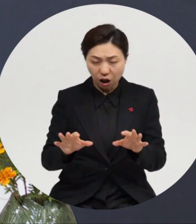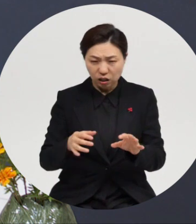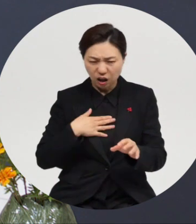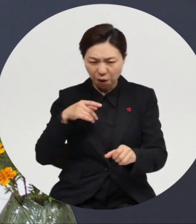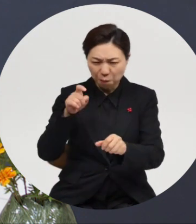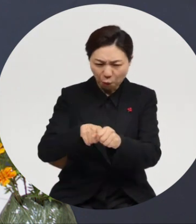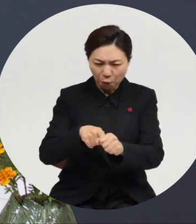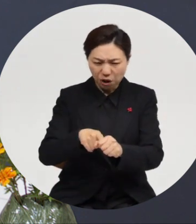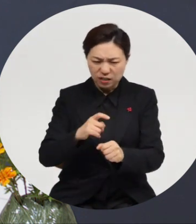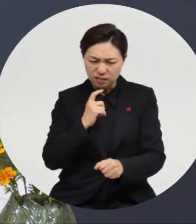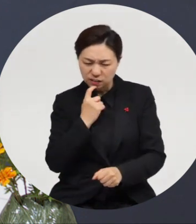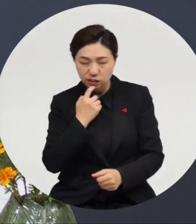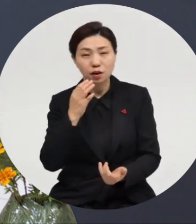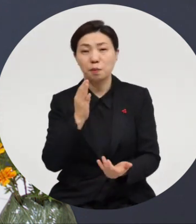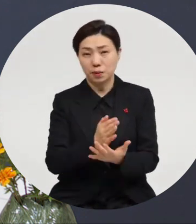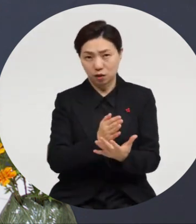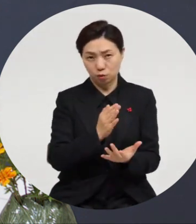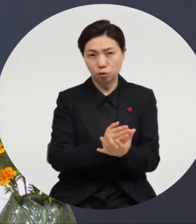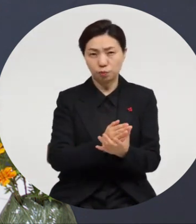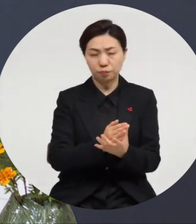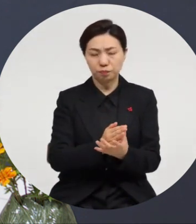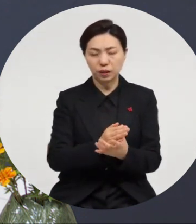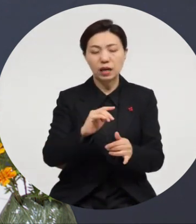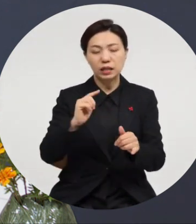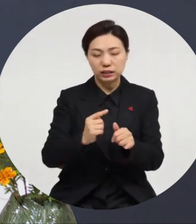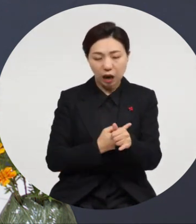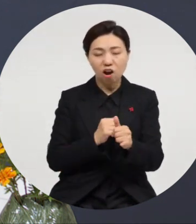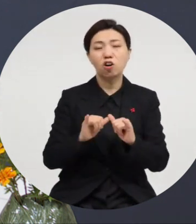순간순간의 의도를 내려놓고 인연을 따라서